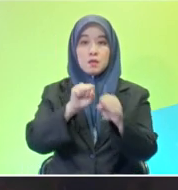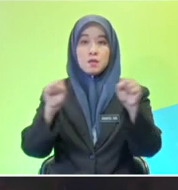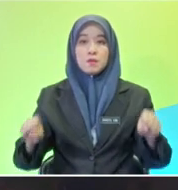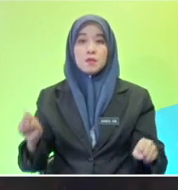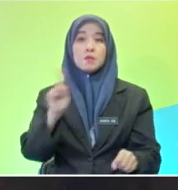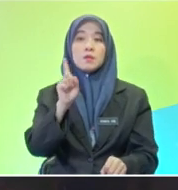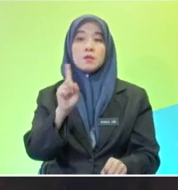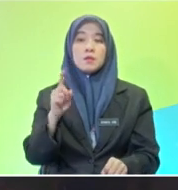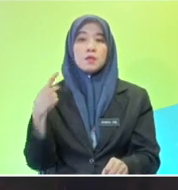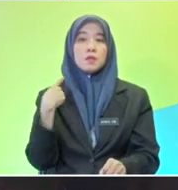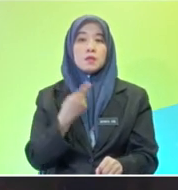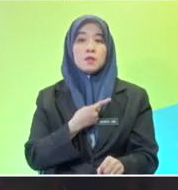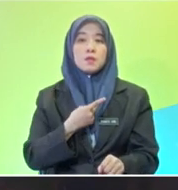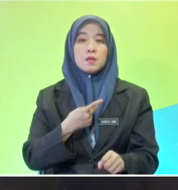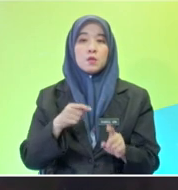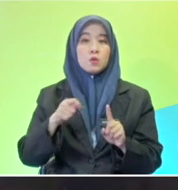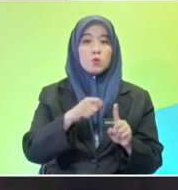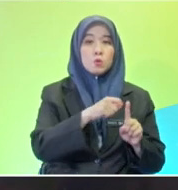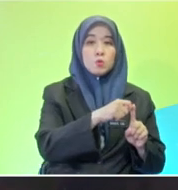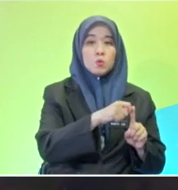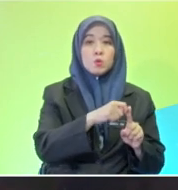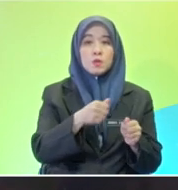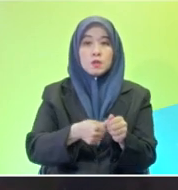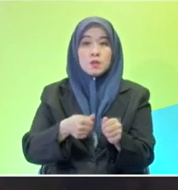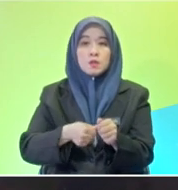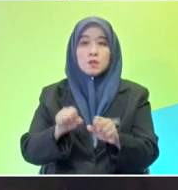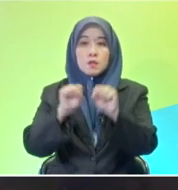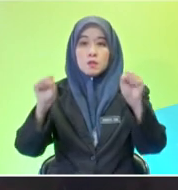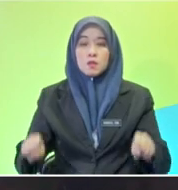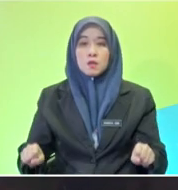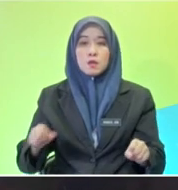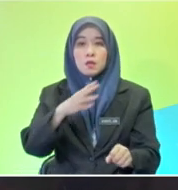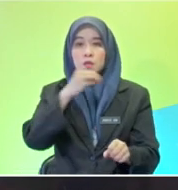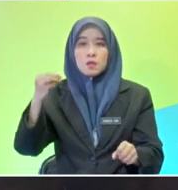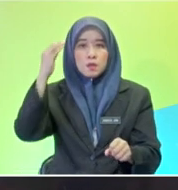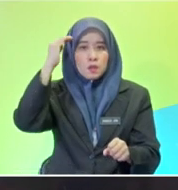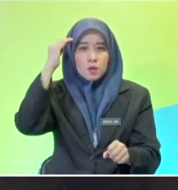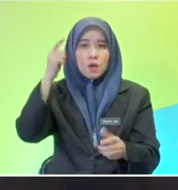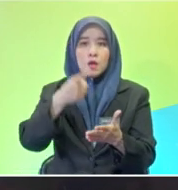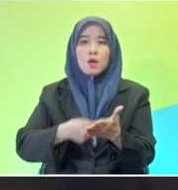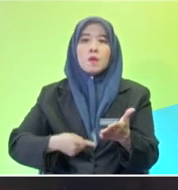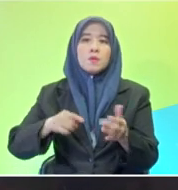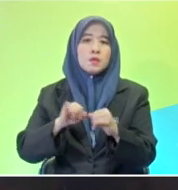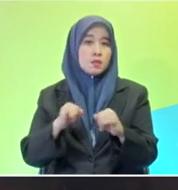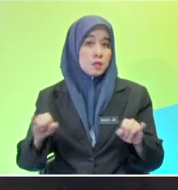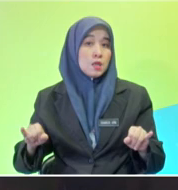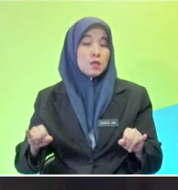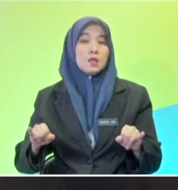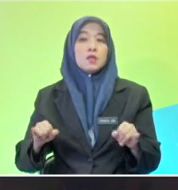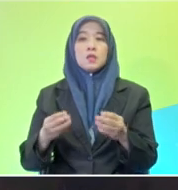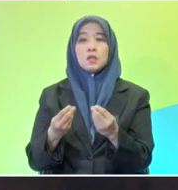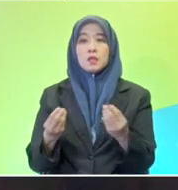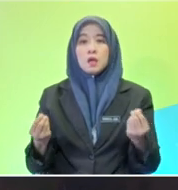akan menuju ke setiap stesen dan kenal pasti apakah jenis tanah yang terdapat